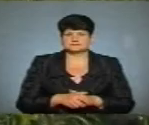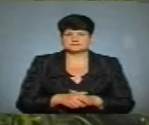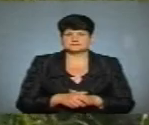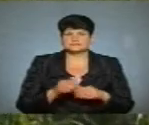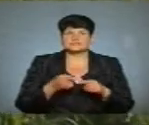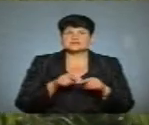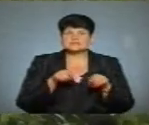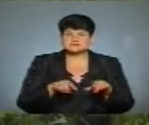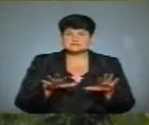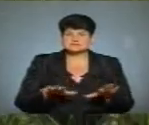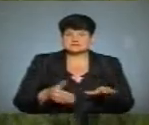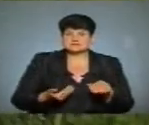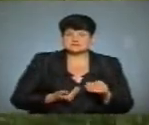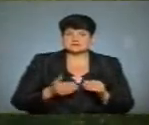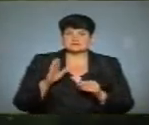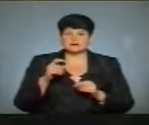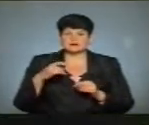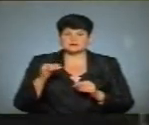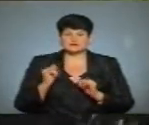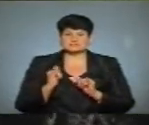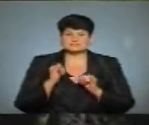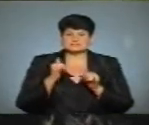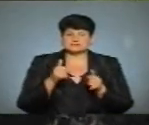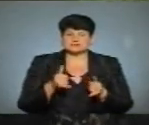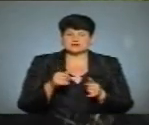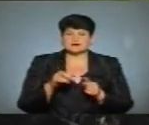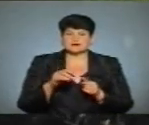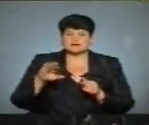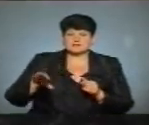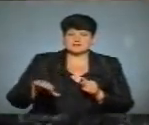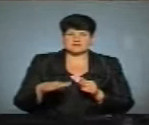Це місцевий житель Віталій Хаблюк засипає яму піском.